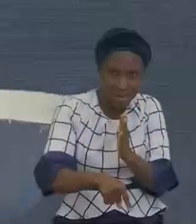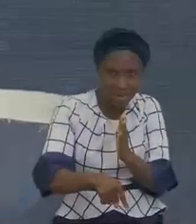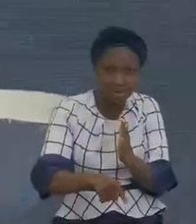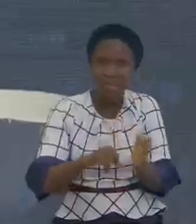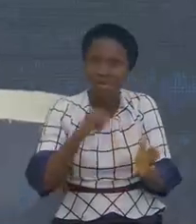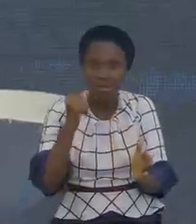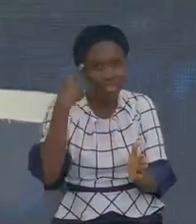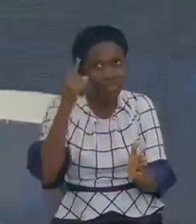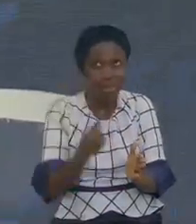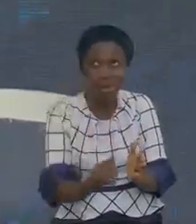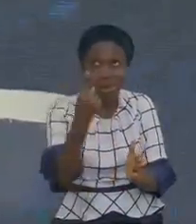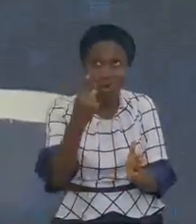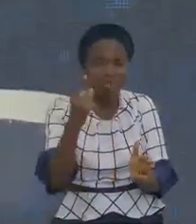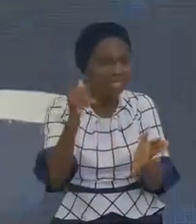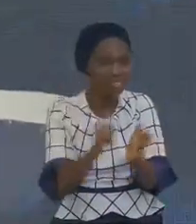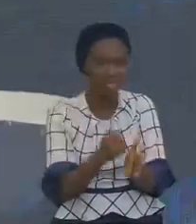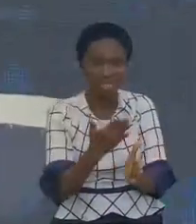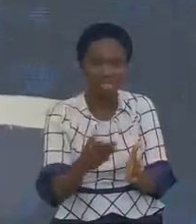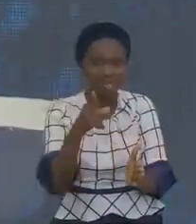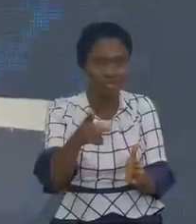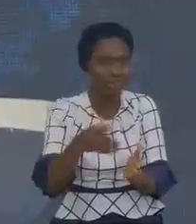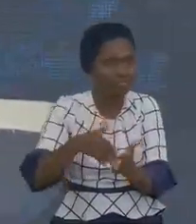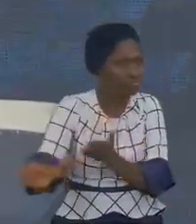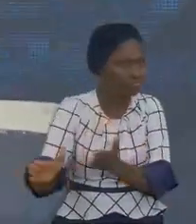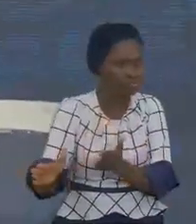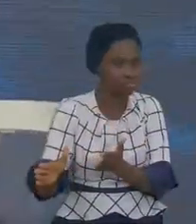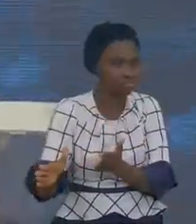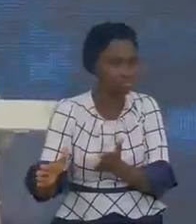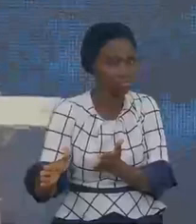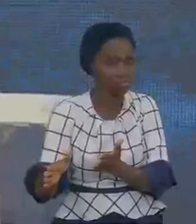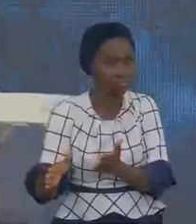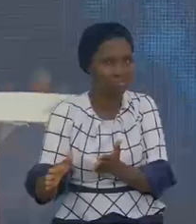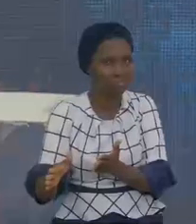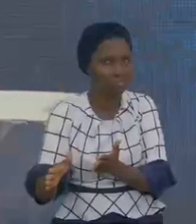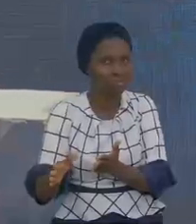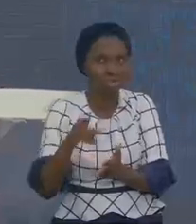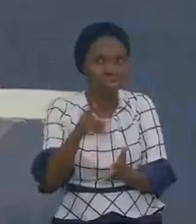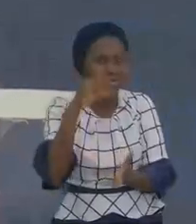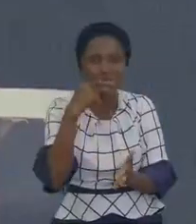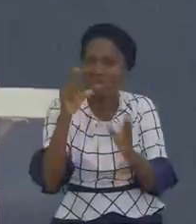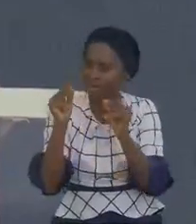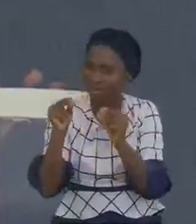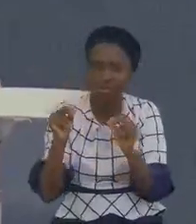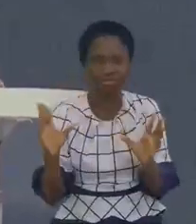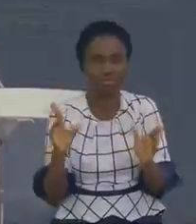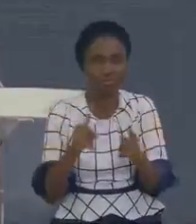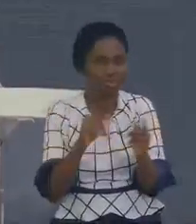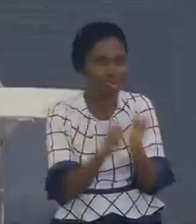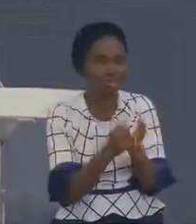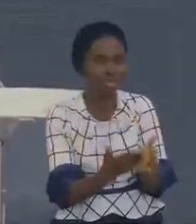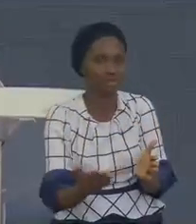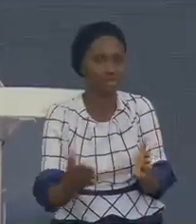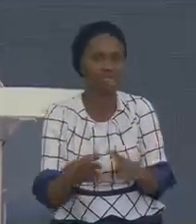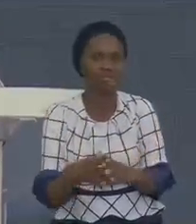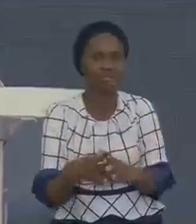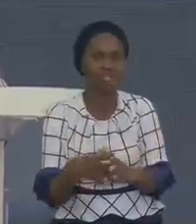dois rejeter cette chose. Tu dois dire non à cette chose. Tu dois dire, Seigneur,